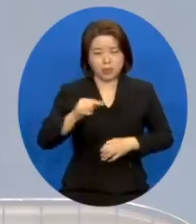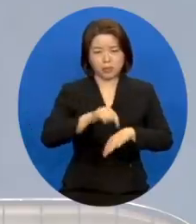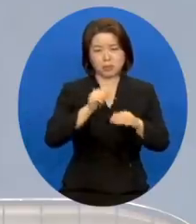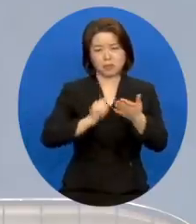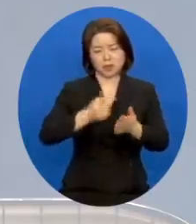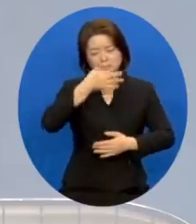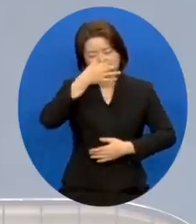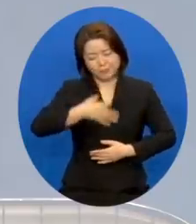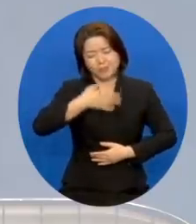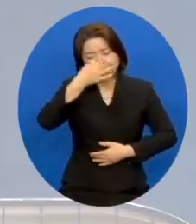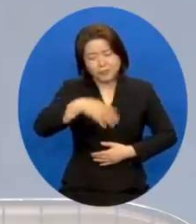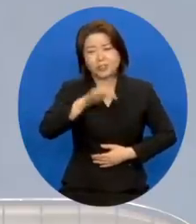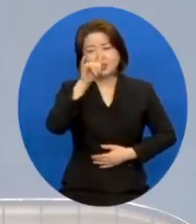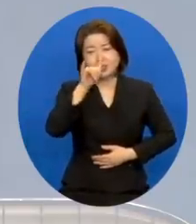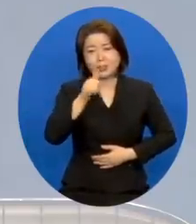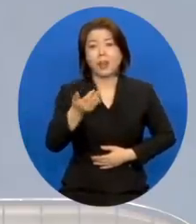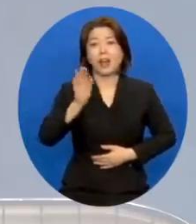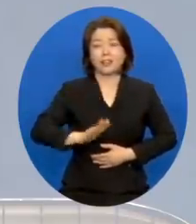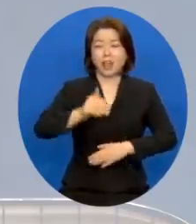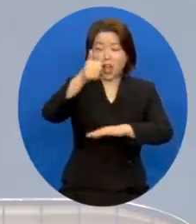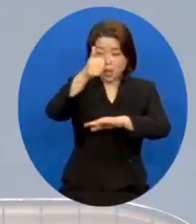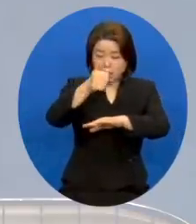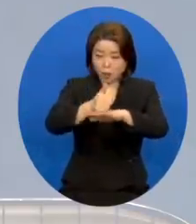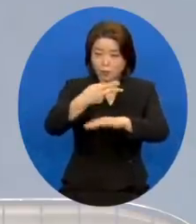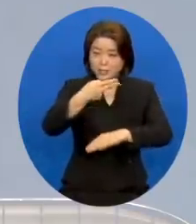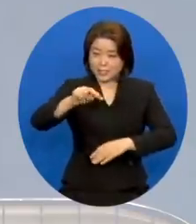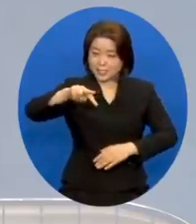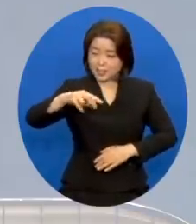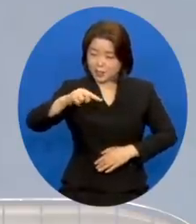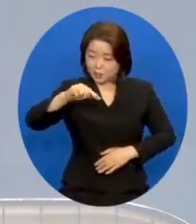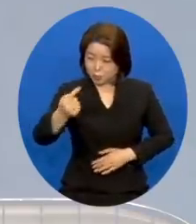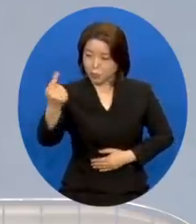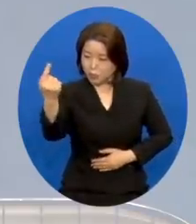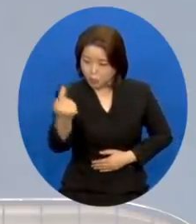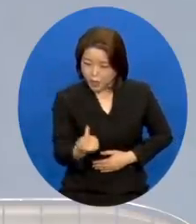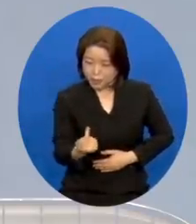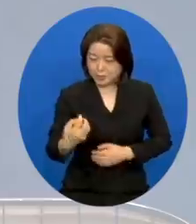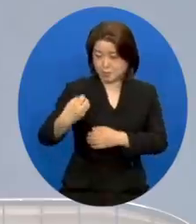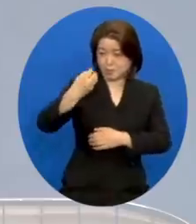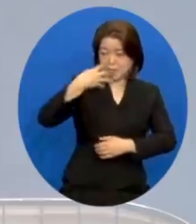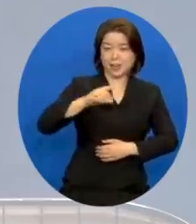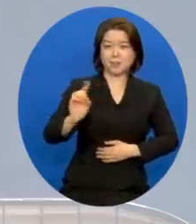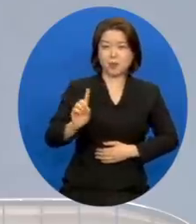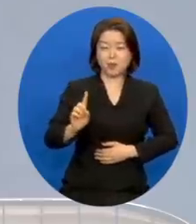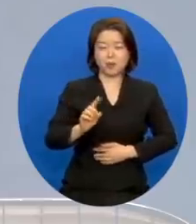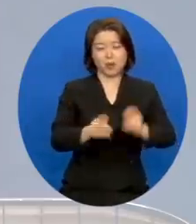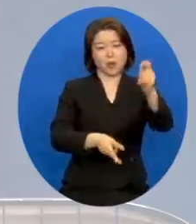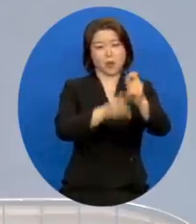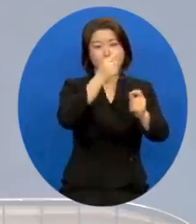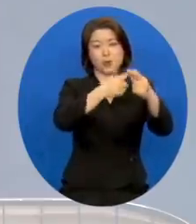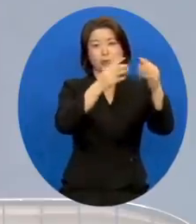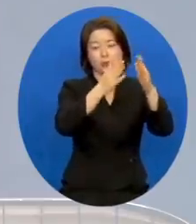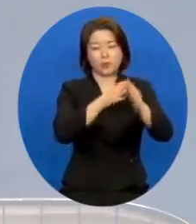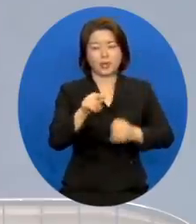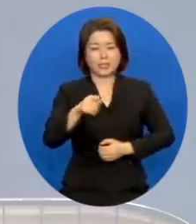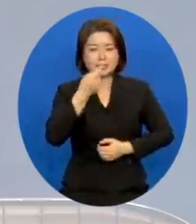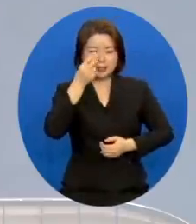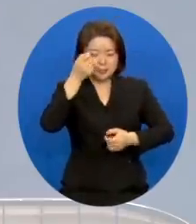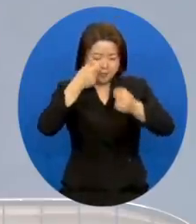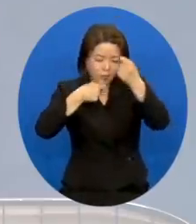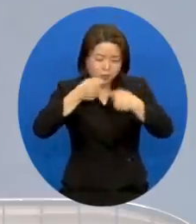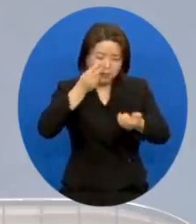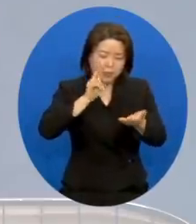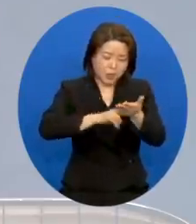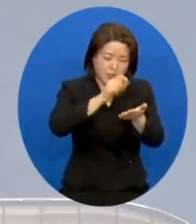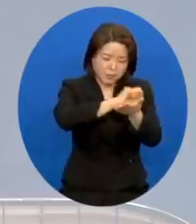힘들었는데 결국은 뒤도 가 와서 전해진 소식은 고린도 교회가 사도 바울이 쓴 그 눈물의 편지를